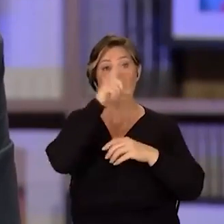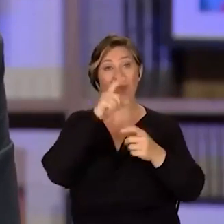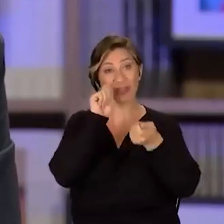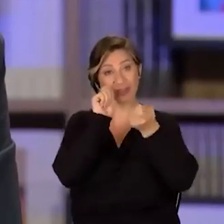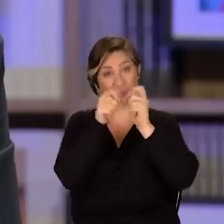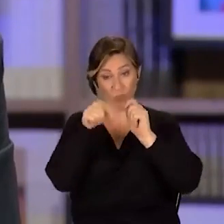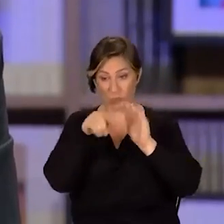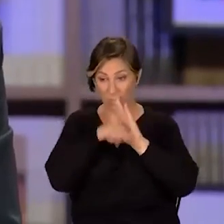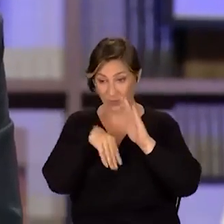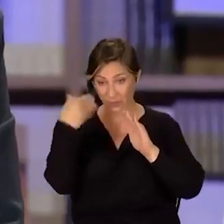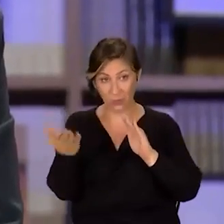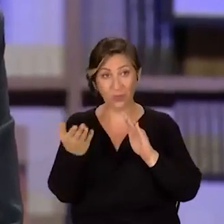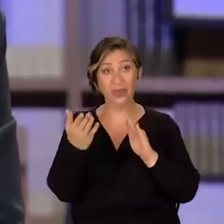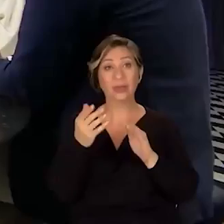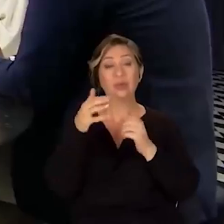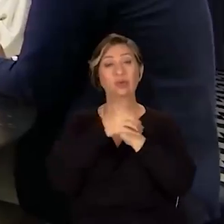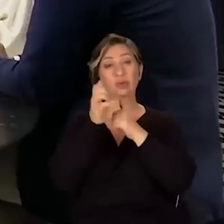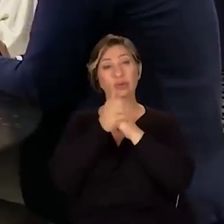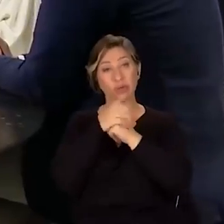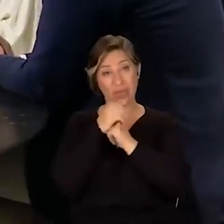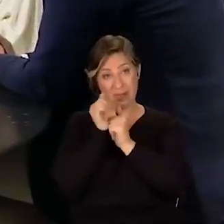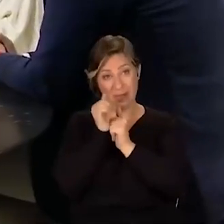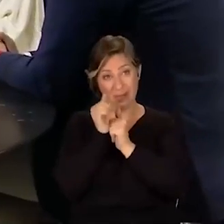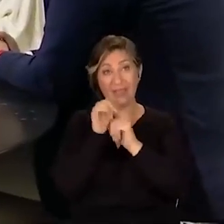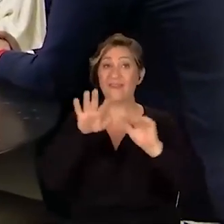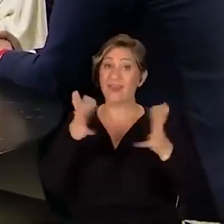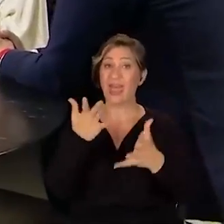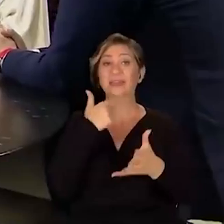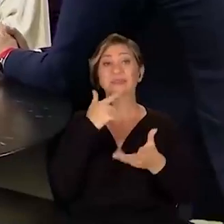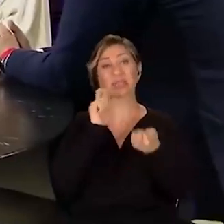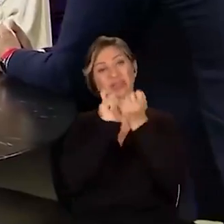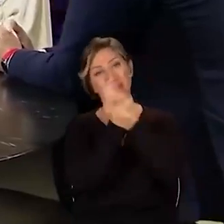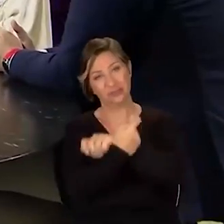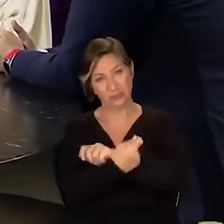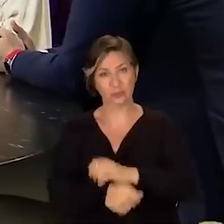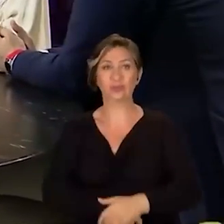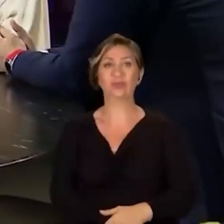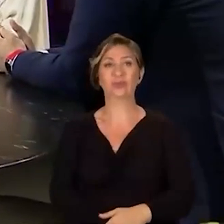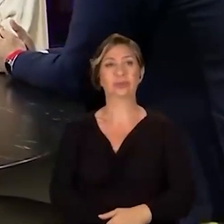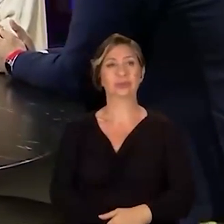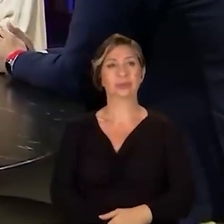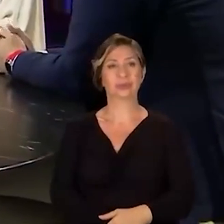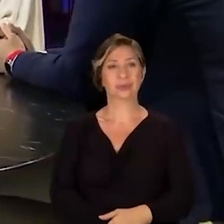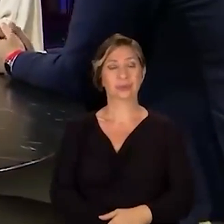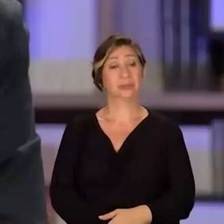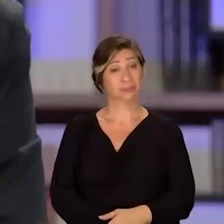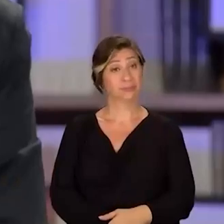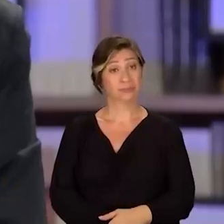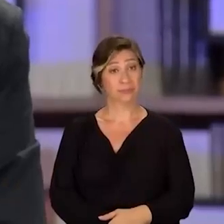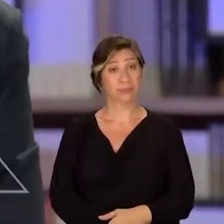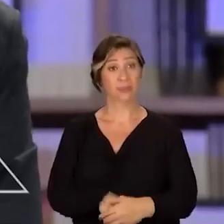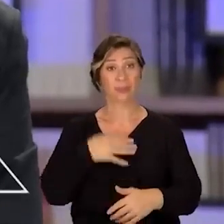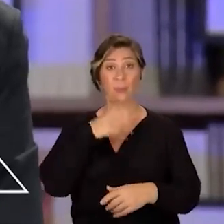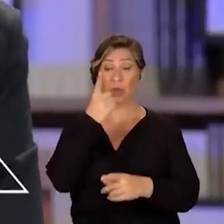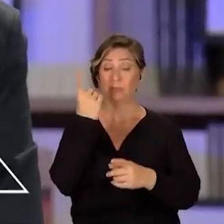maviden bu programdan sonra turuncuya ya da kırmızıya keyifli olur alalım. Evet, ben böyle